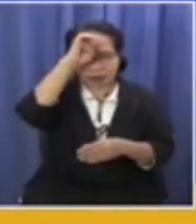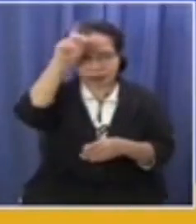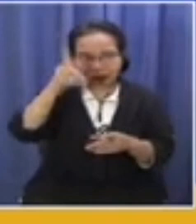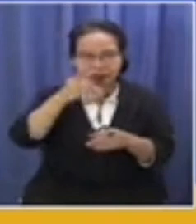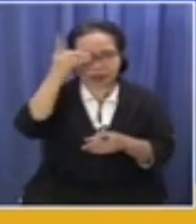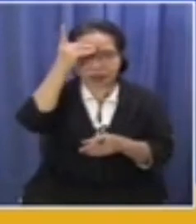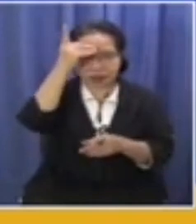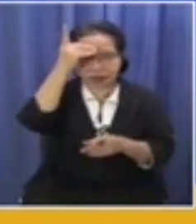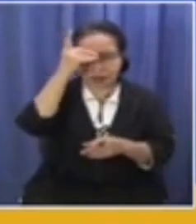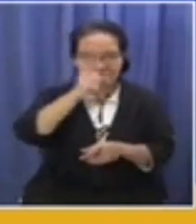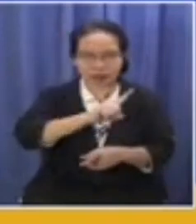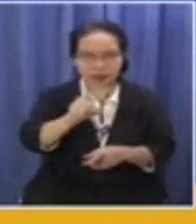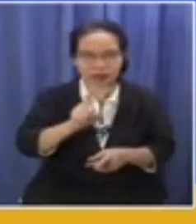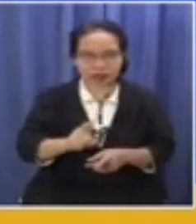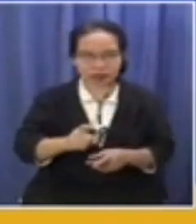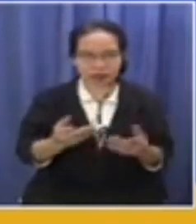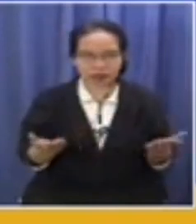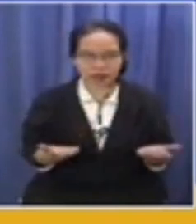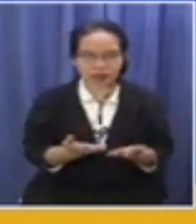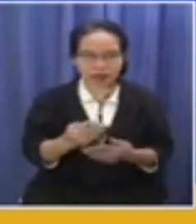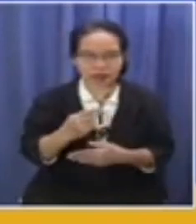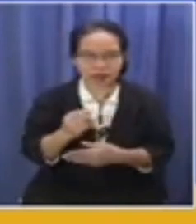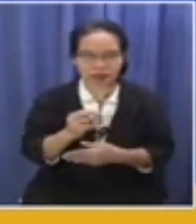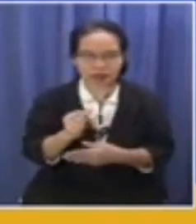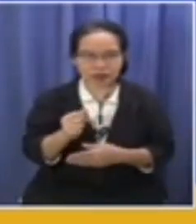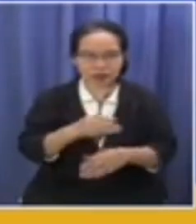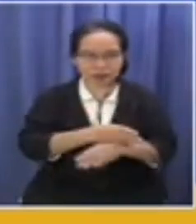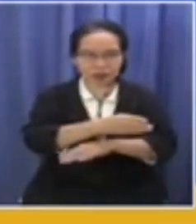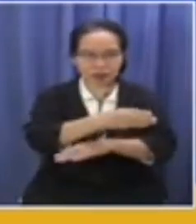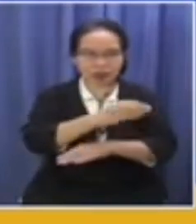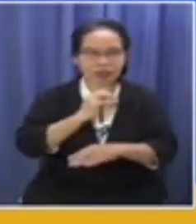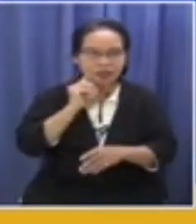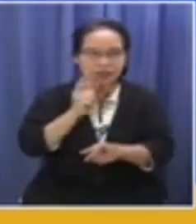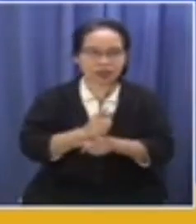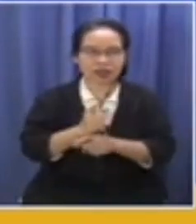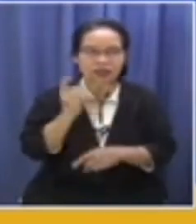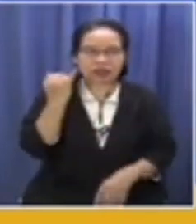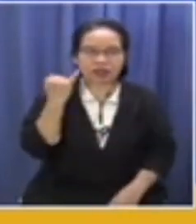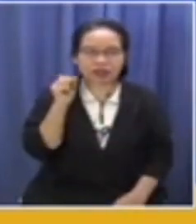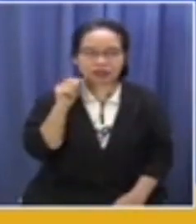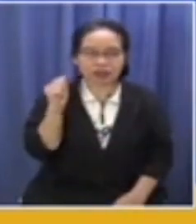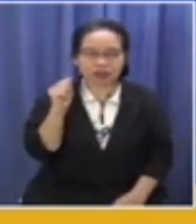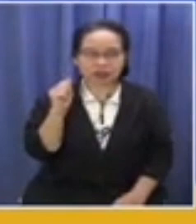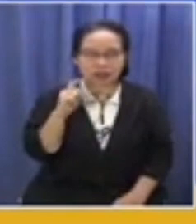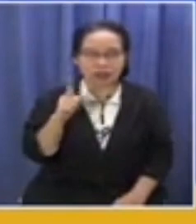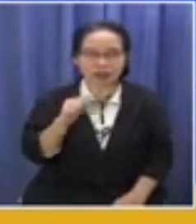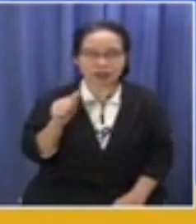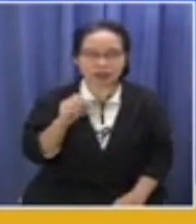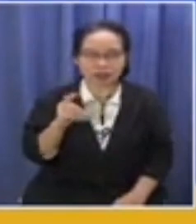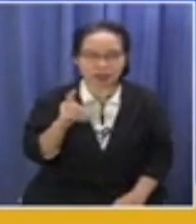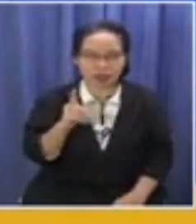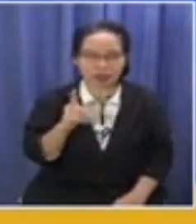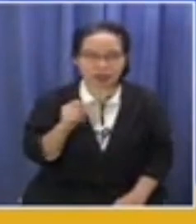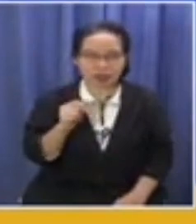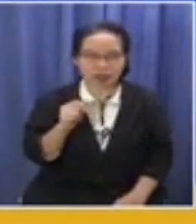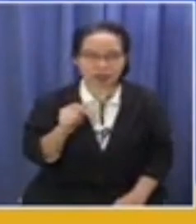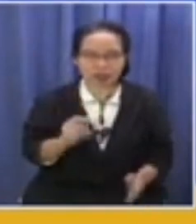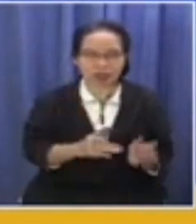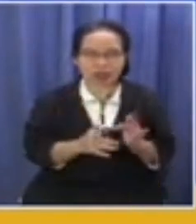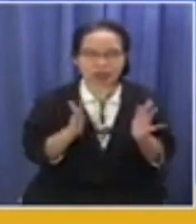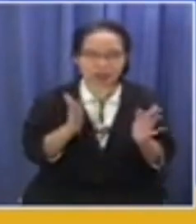kaptid Daniel ang magtatanong Dito sa elm Bataan si kapatid na Jana lazaga isang